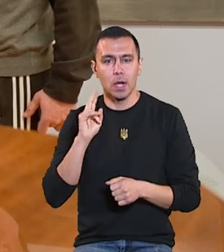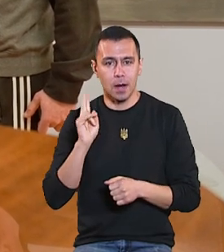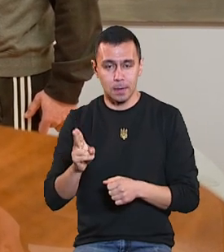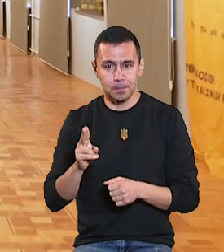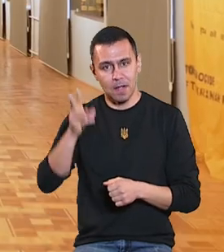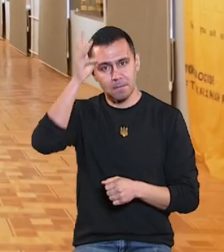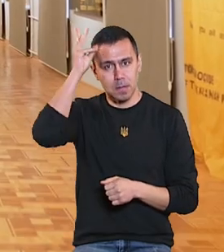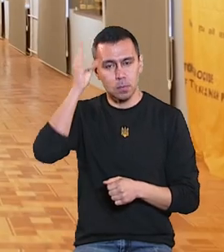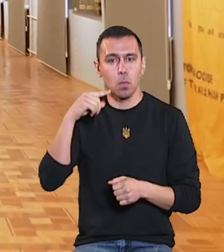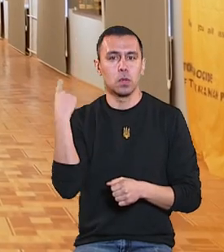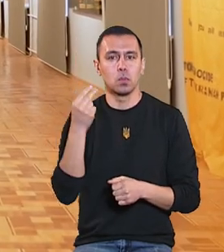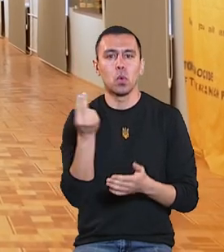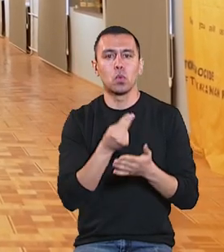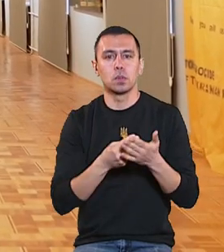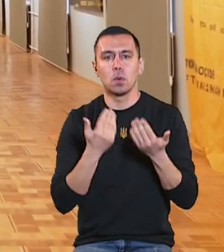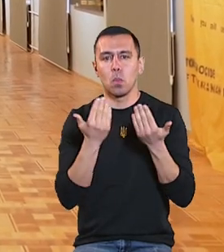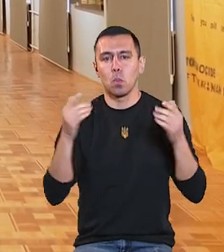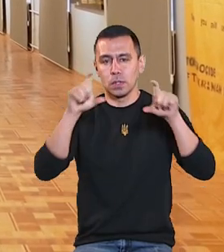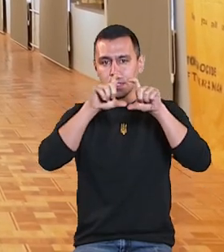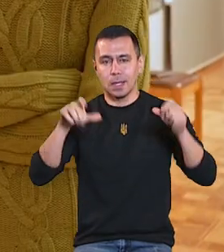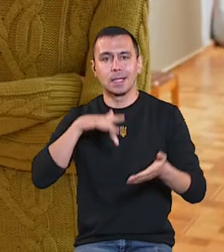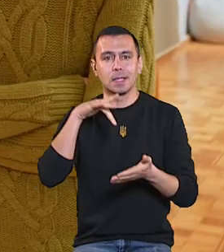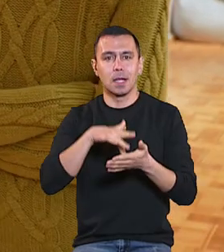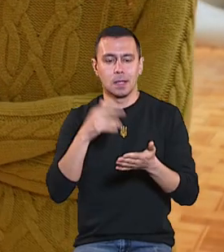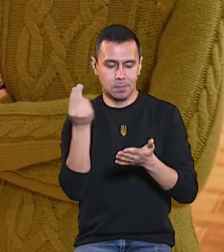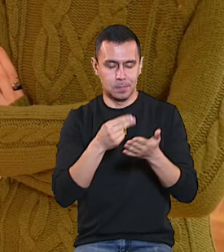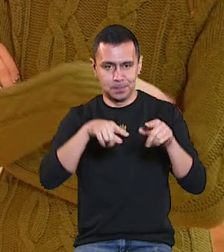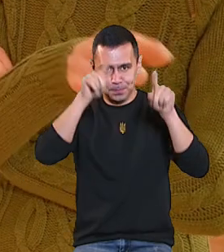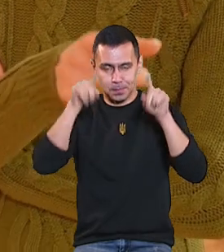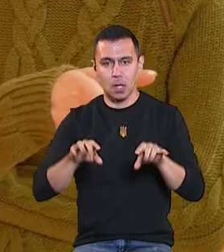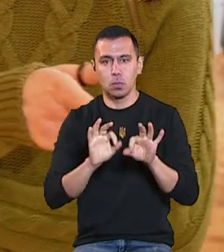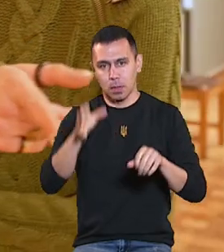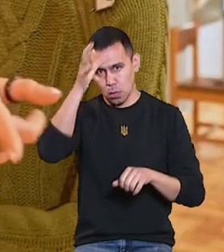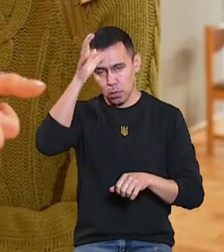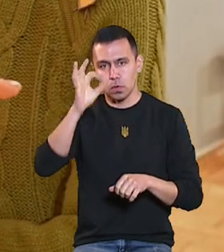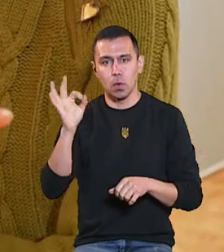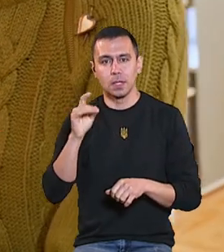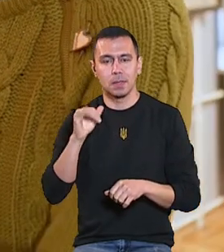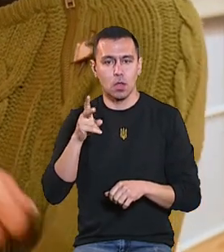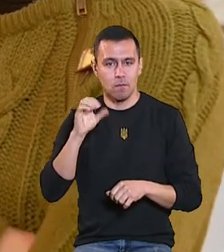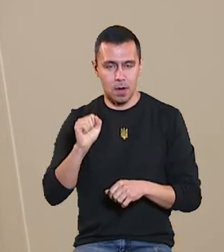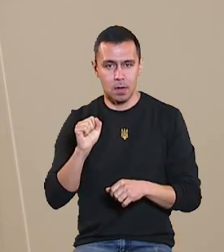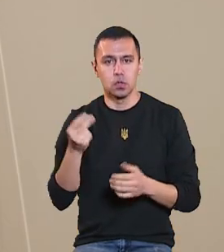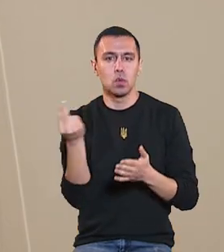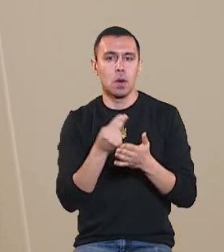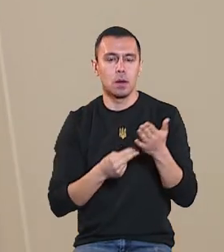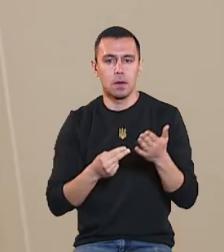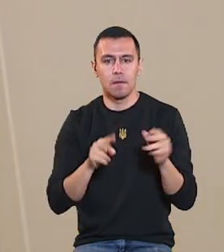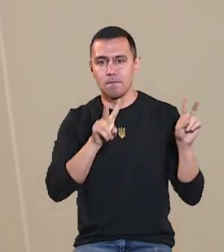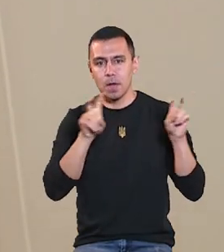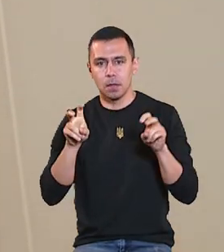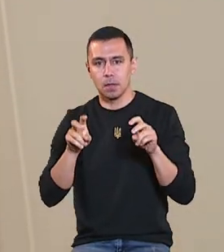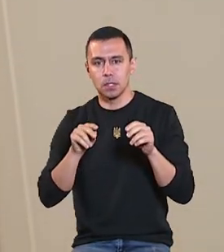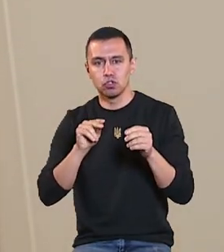у Хмельницькому обласному художньому музеї. На центральних творах серії, розповідає науковиця Ольга Нісміянова, зображено види крізь